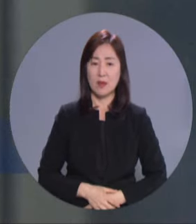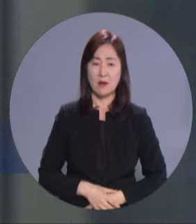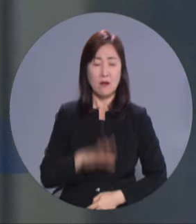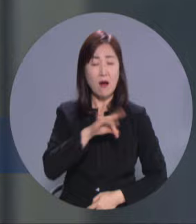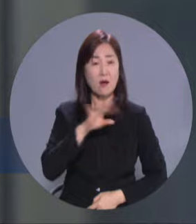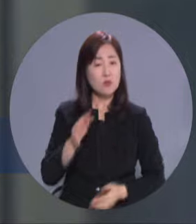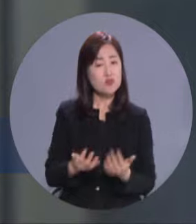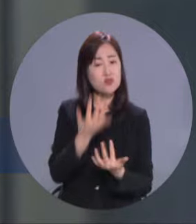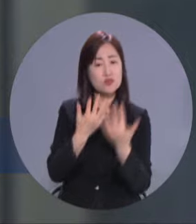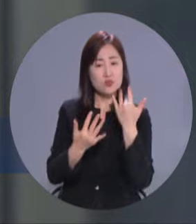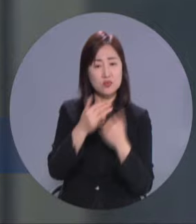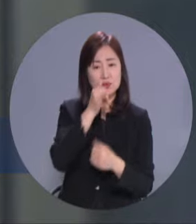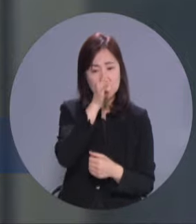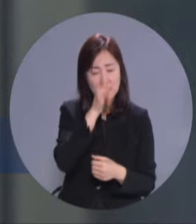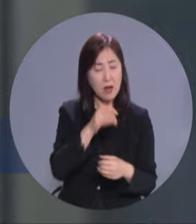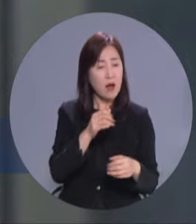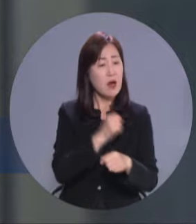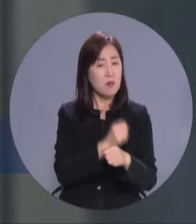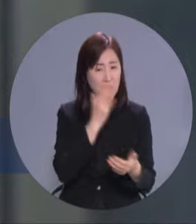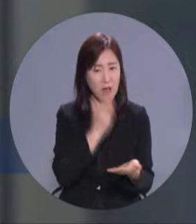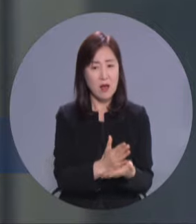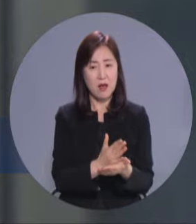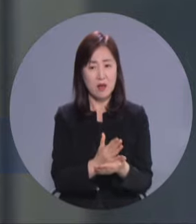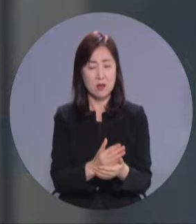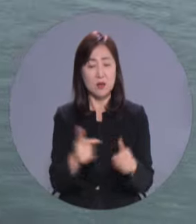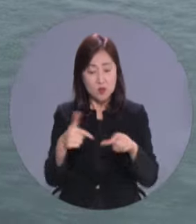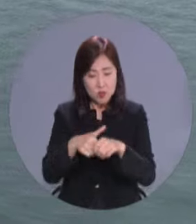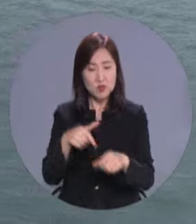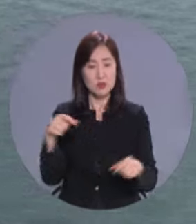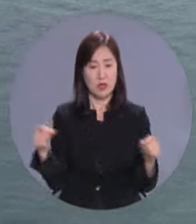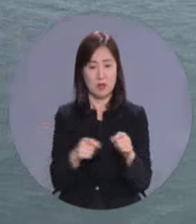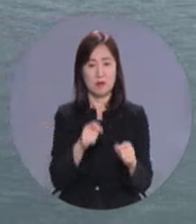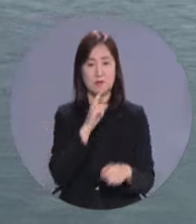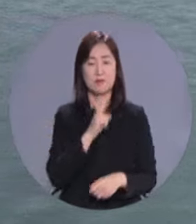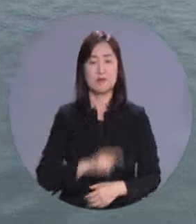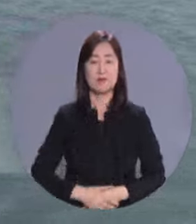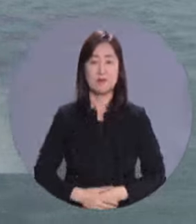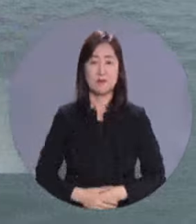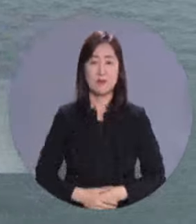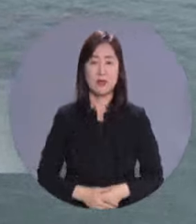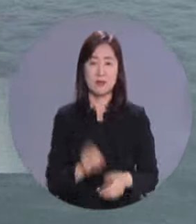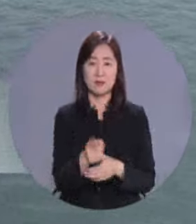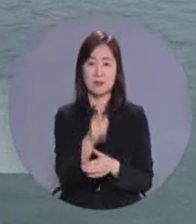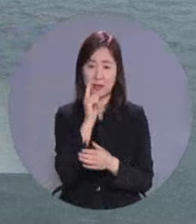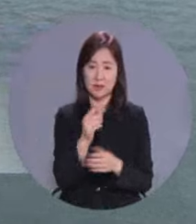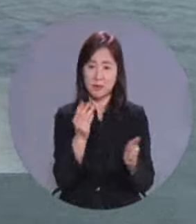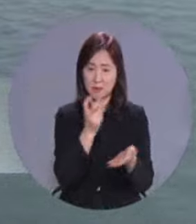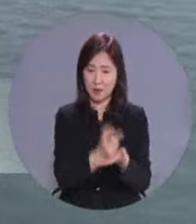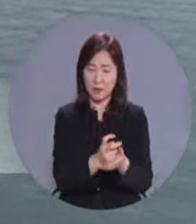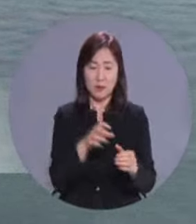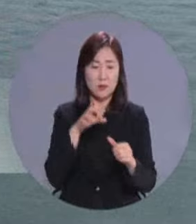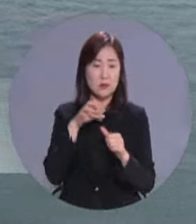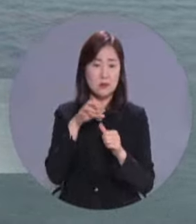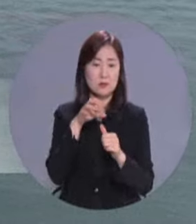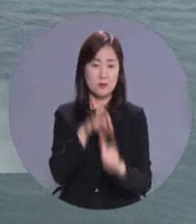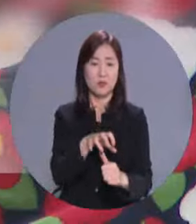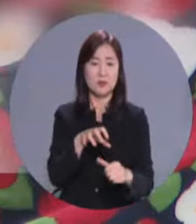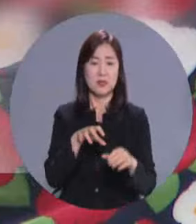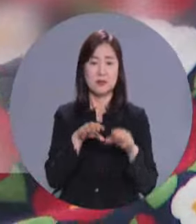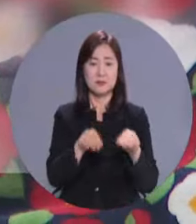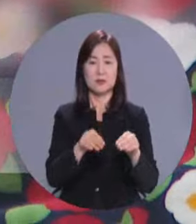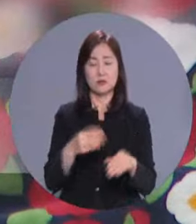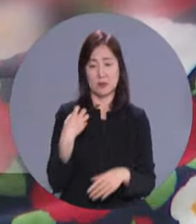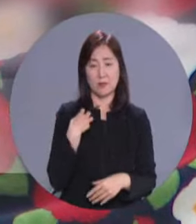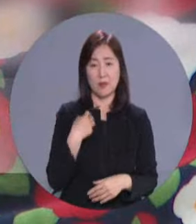있고 이하지 말 낚시 관리 및 육성법에 따라 낚시 통제구역을 지정할 수 있는